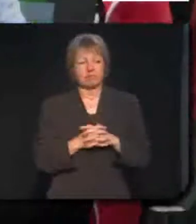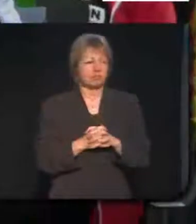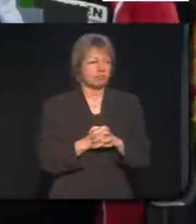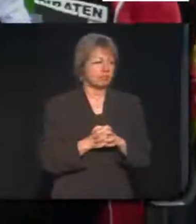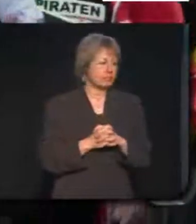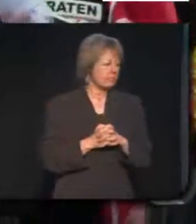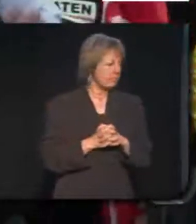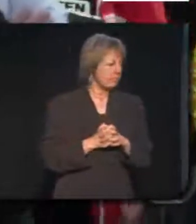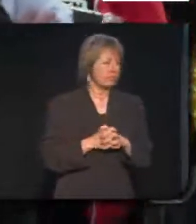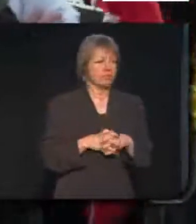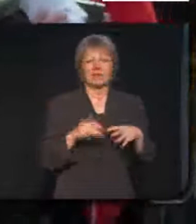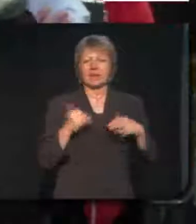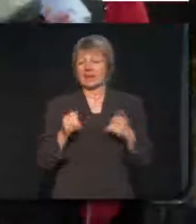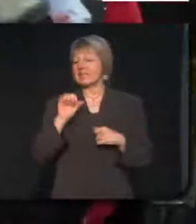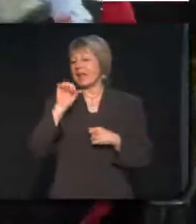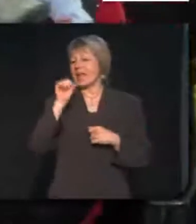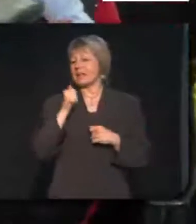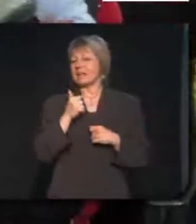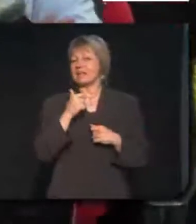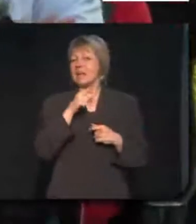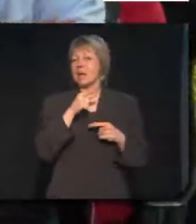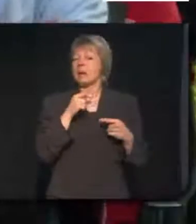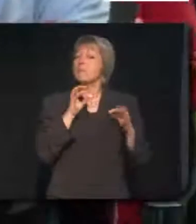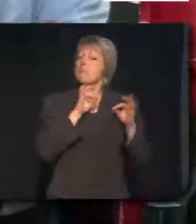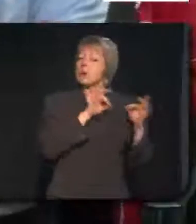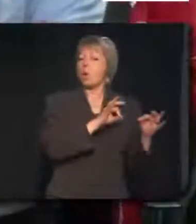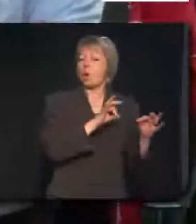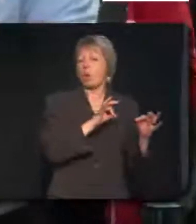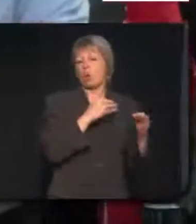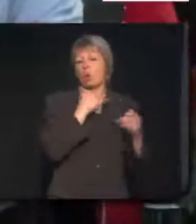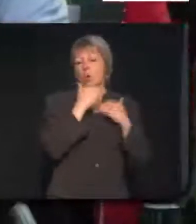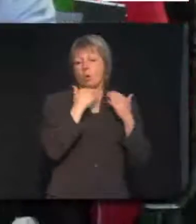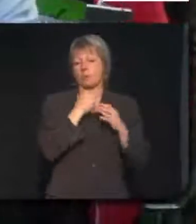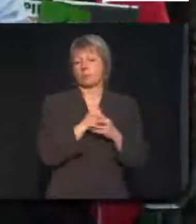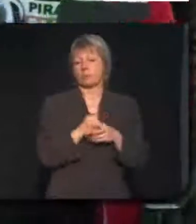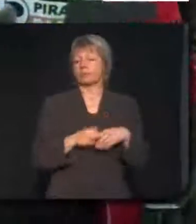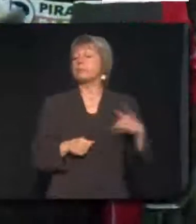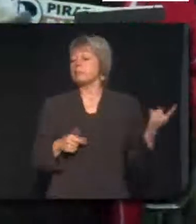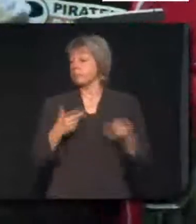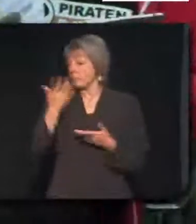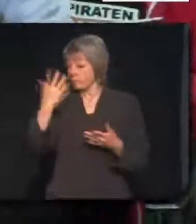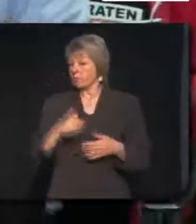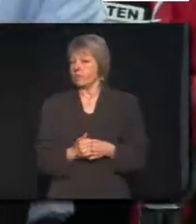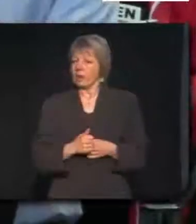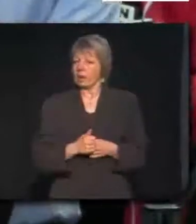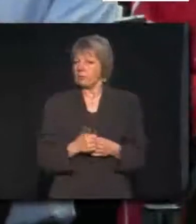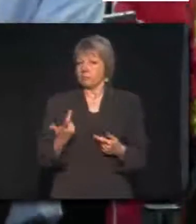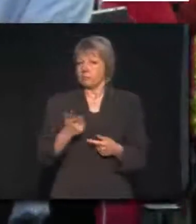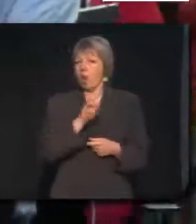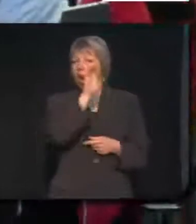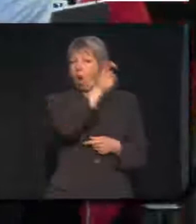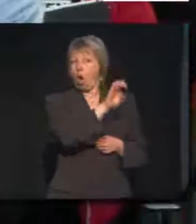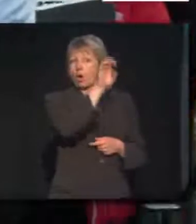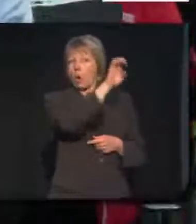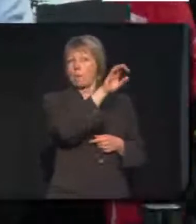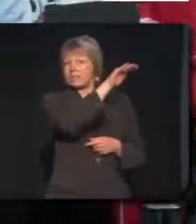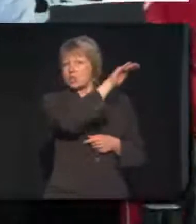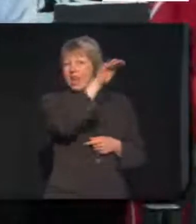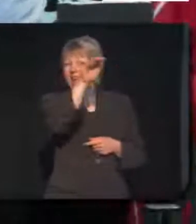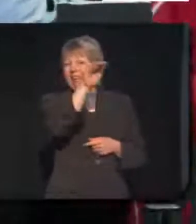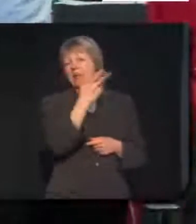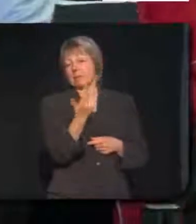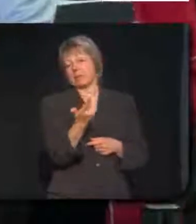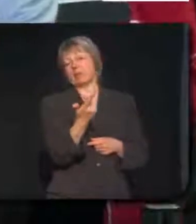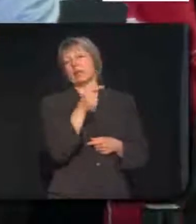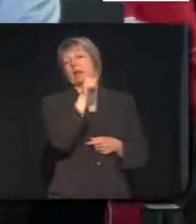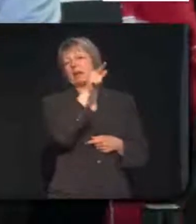wir jetzt zum ersten probebeitrag bitte schön ja es ist nun mal immer noch so dass auf europä der Ebene ganz viele wichtige gesetzliche Entscheidungen von